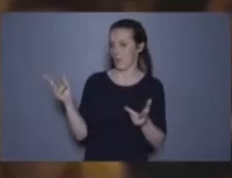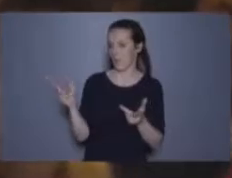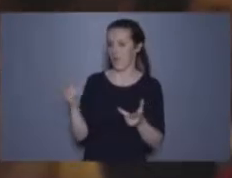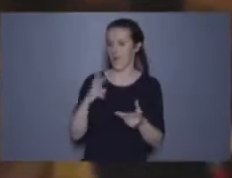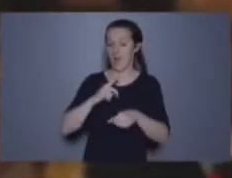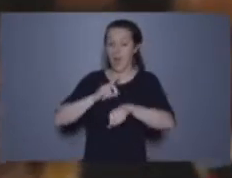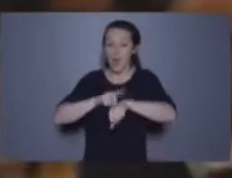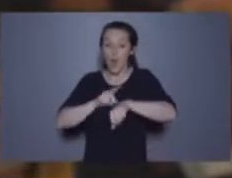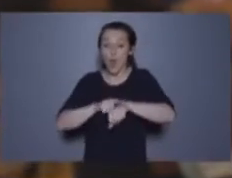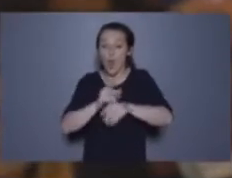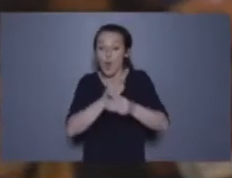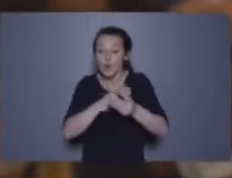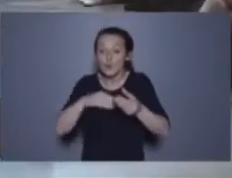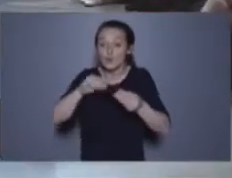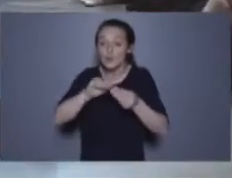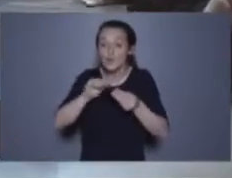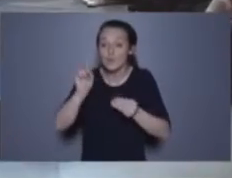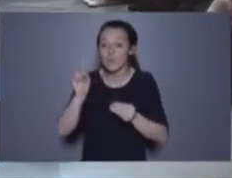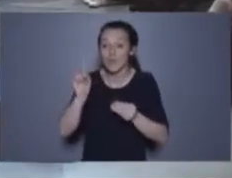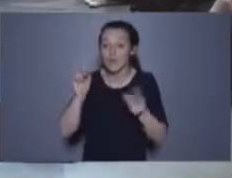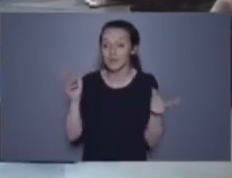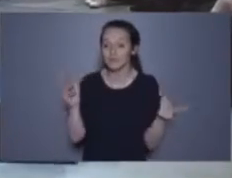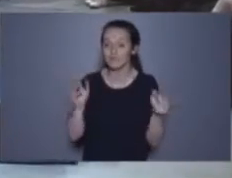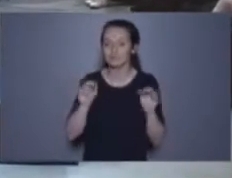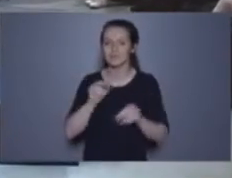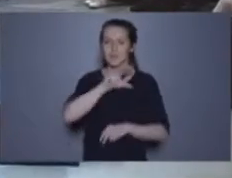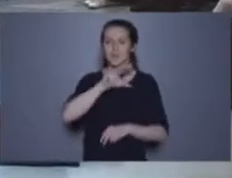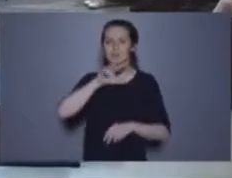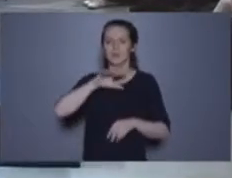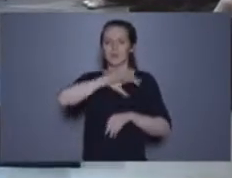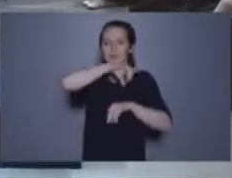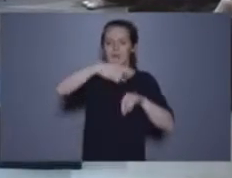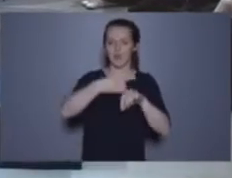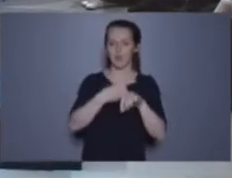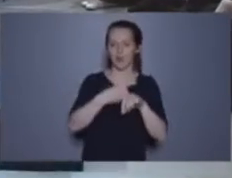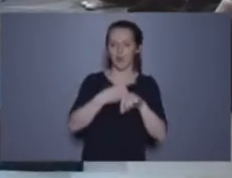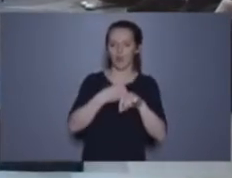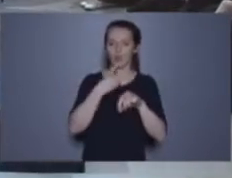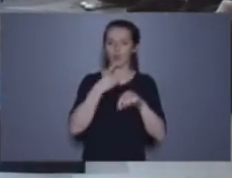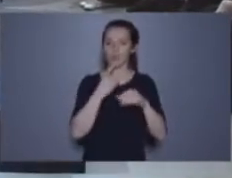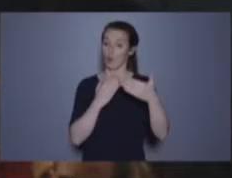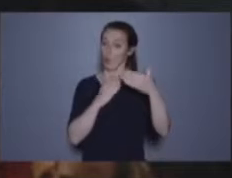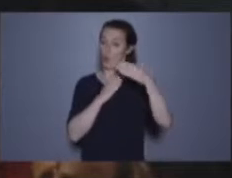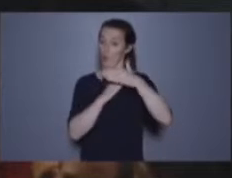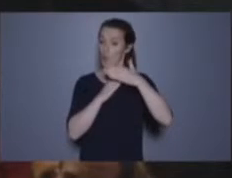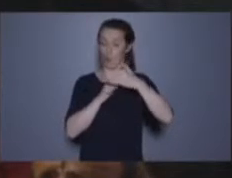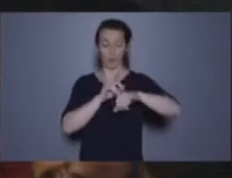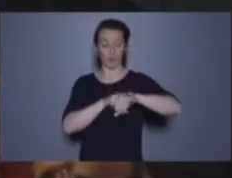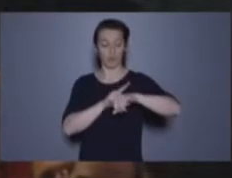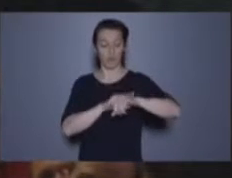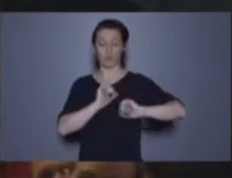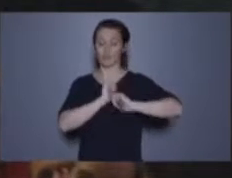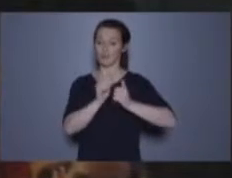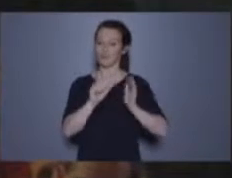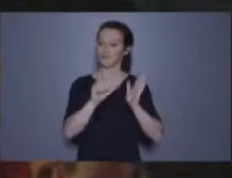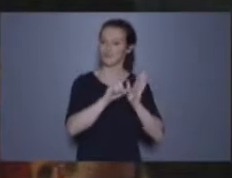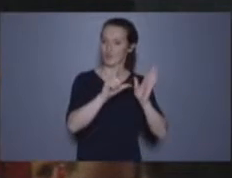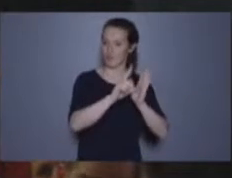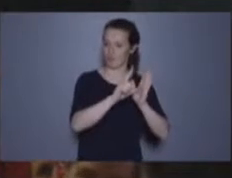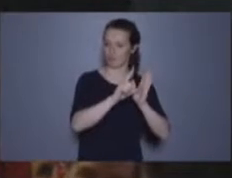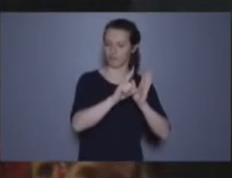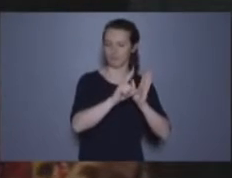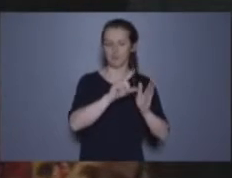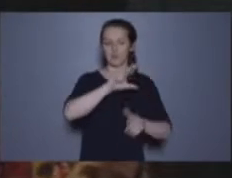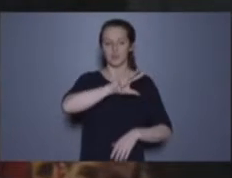les heures supplémentaires. 35 heures, c'est le compte d'heures légales. Et à partir